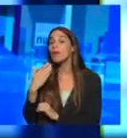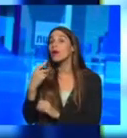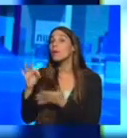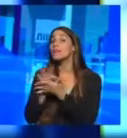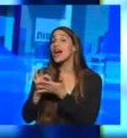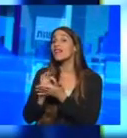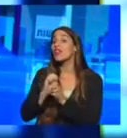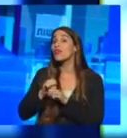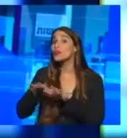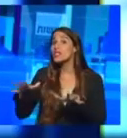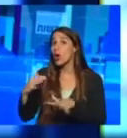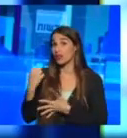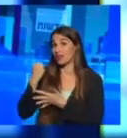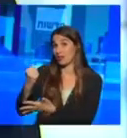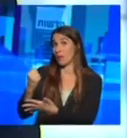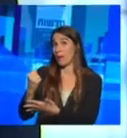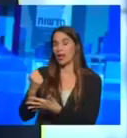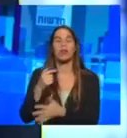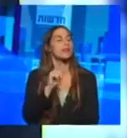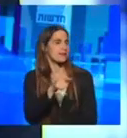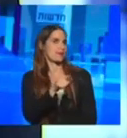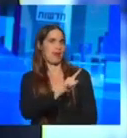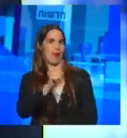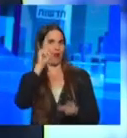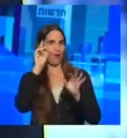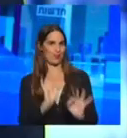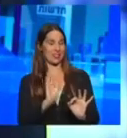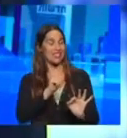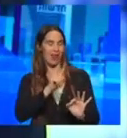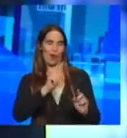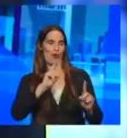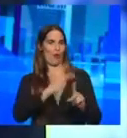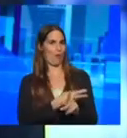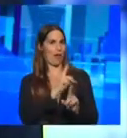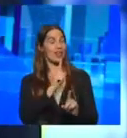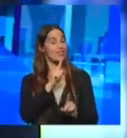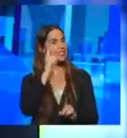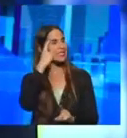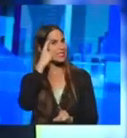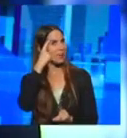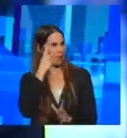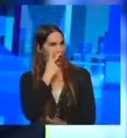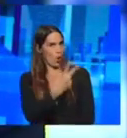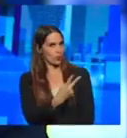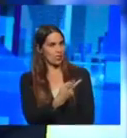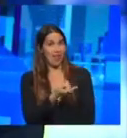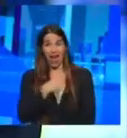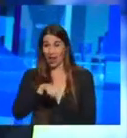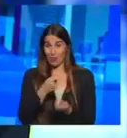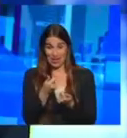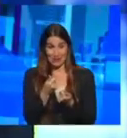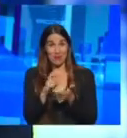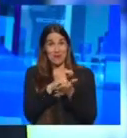משרד התפוצות. זאת האנורמליה, וזה באמת דרך מאוד מדאיגה לראות עד לאן זה חודר. זאת אומרת, אנחנו מכספי